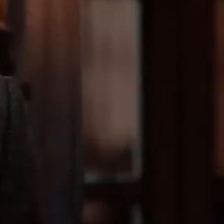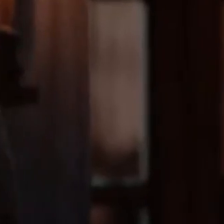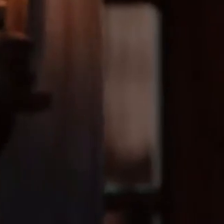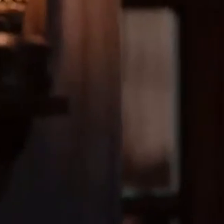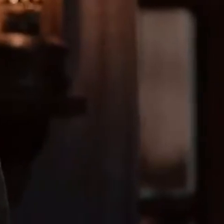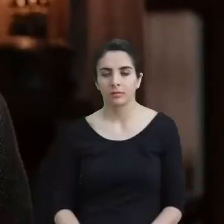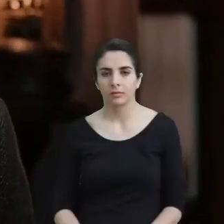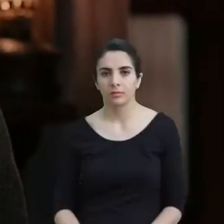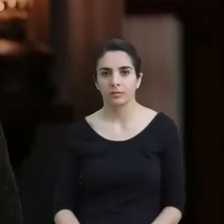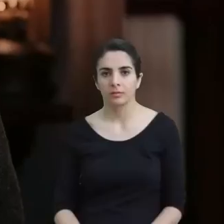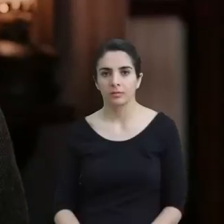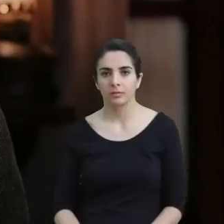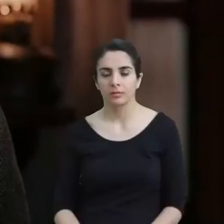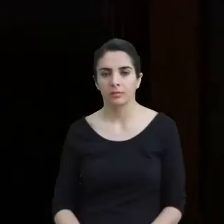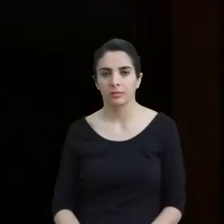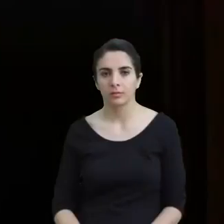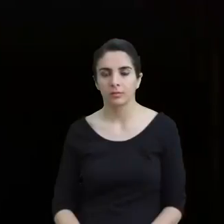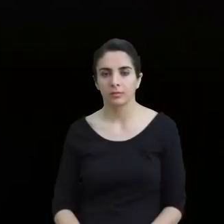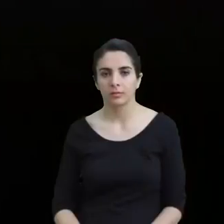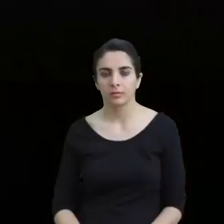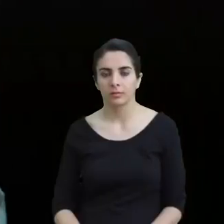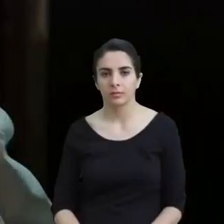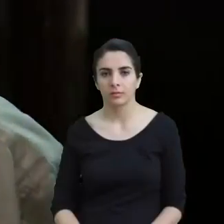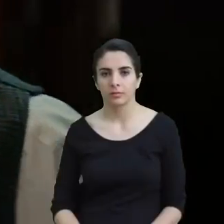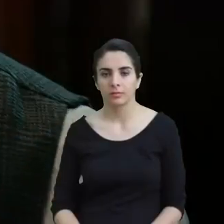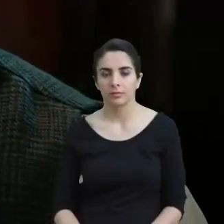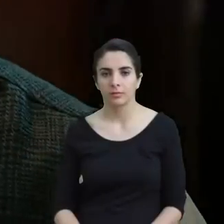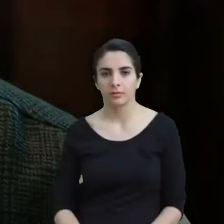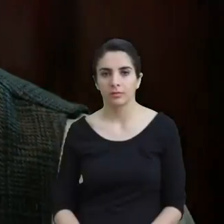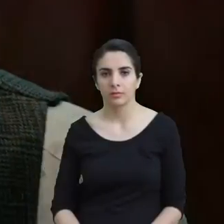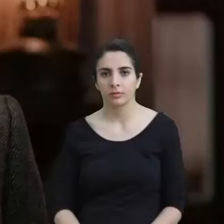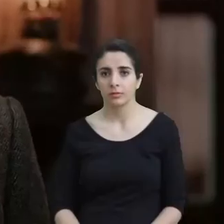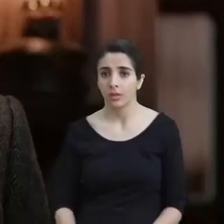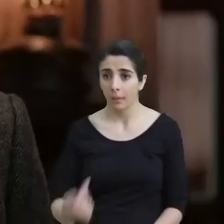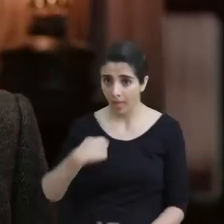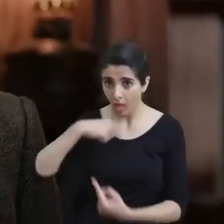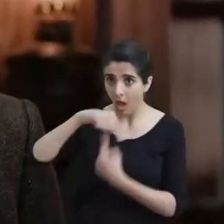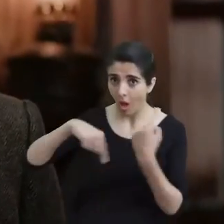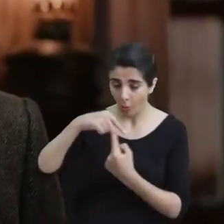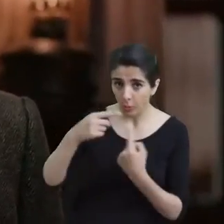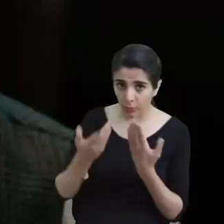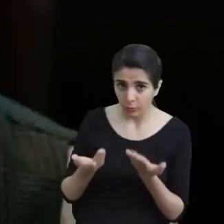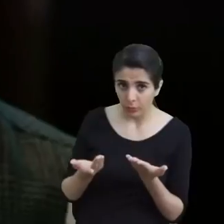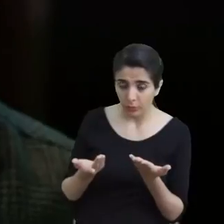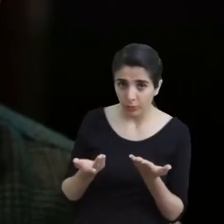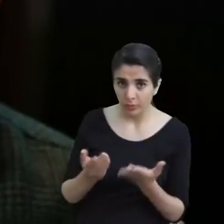Bıyıklı girdi, boynunda deri çantası asılı yüzünde. Hep aynı lakayt gülümseme. Bana mı bakmıştınız?